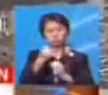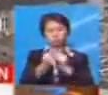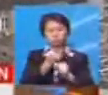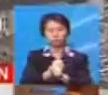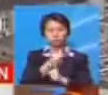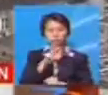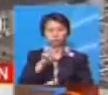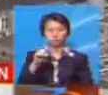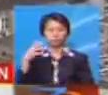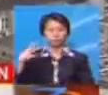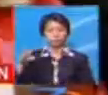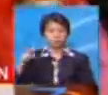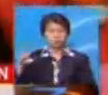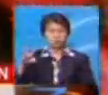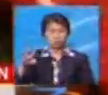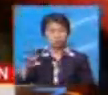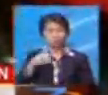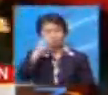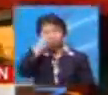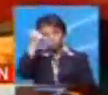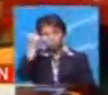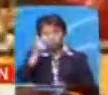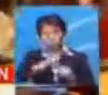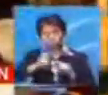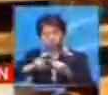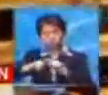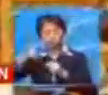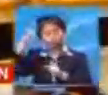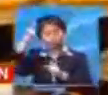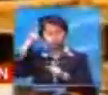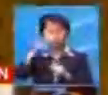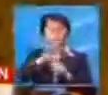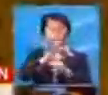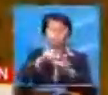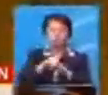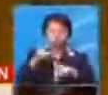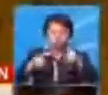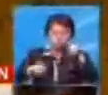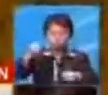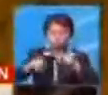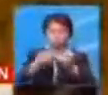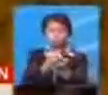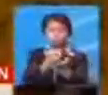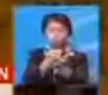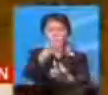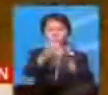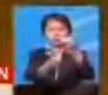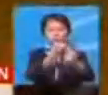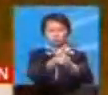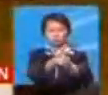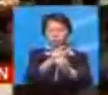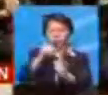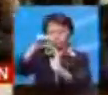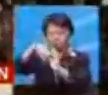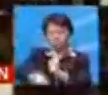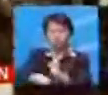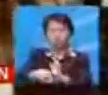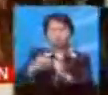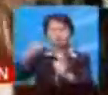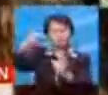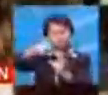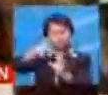tahun 2014. Ia disebabkan pelbagai faktor termasuk ketidaktentuan ekonomi global, kejatuhan harga